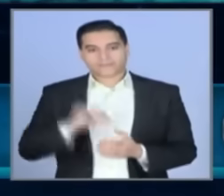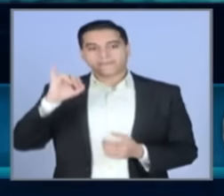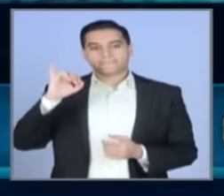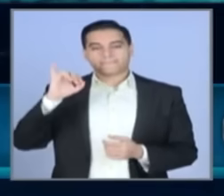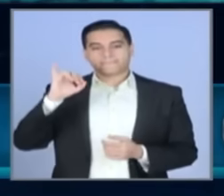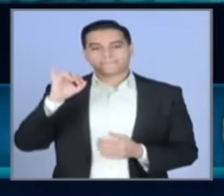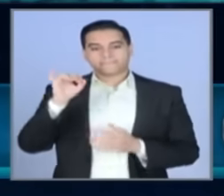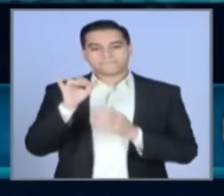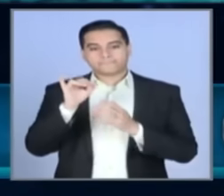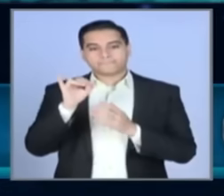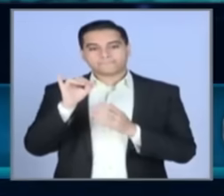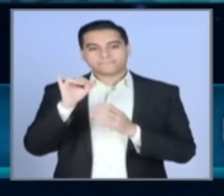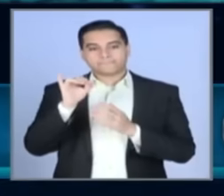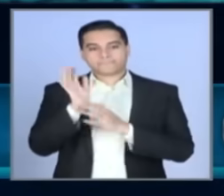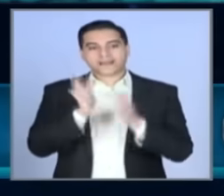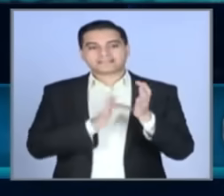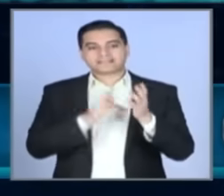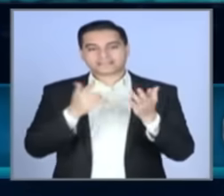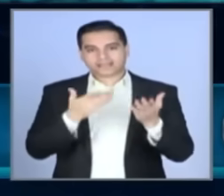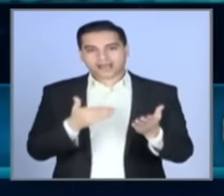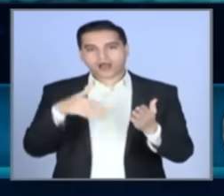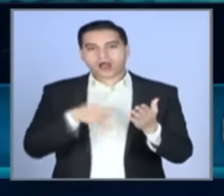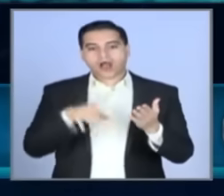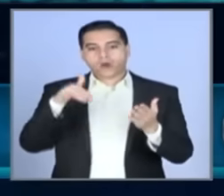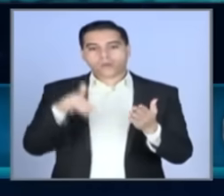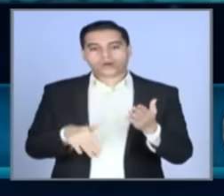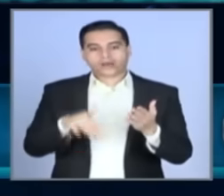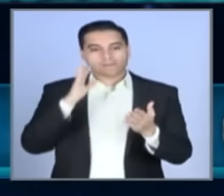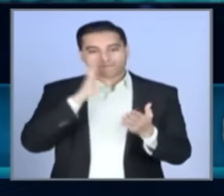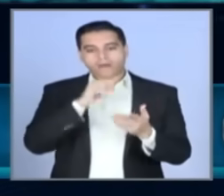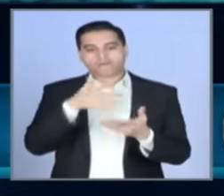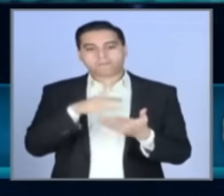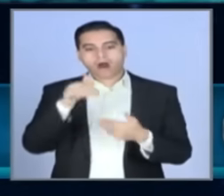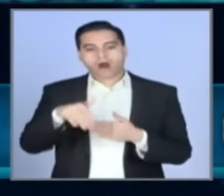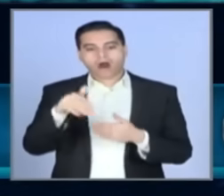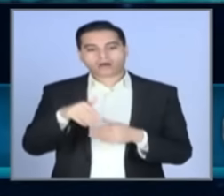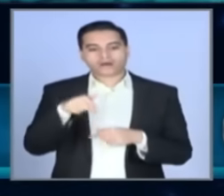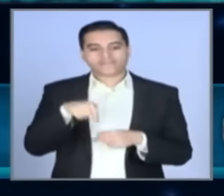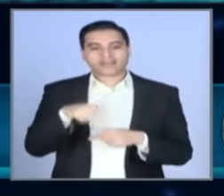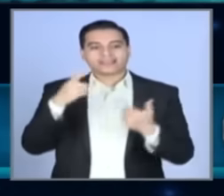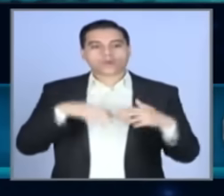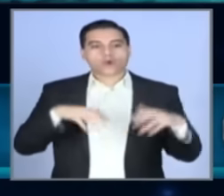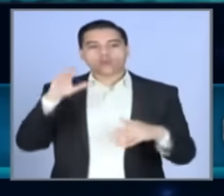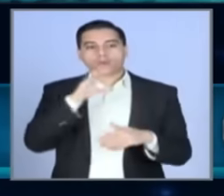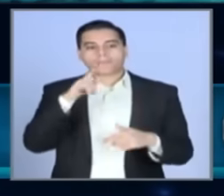مسيح الهاوية هو تمثال غارق بإحدى الدول الأوروبية، فما هي؟